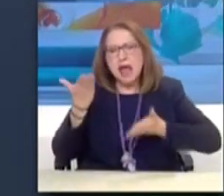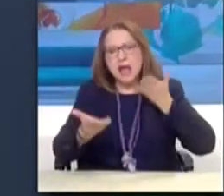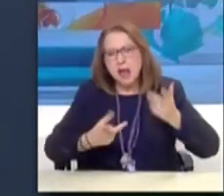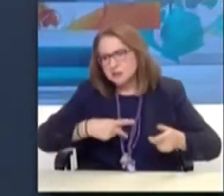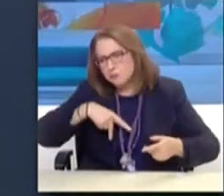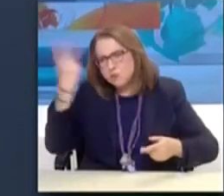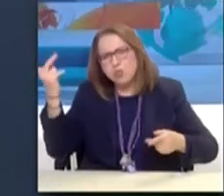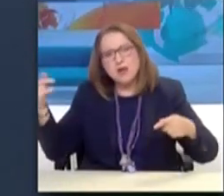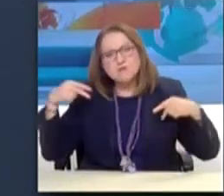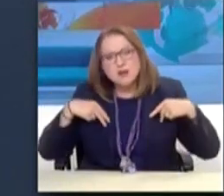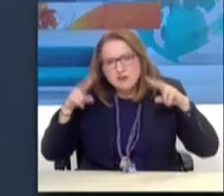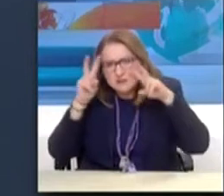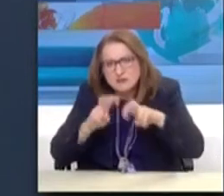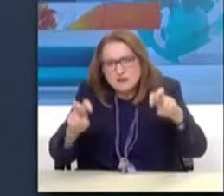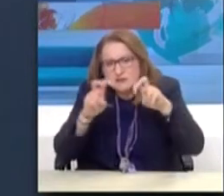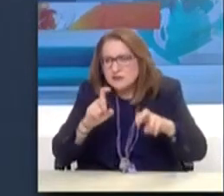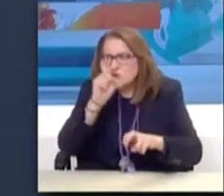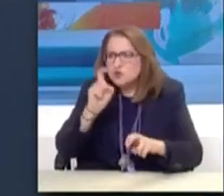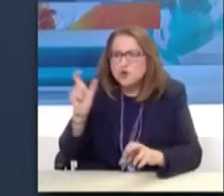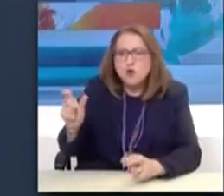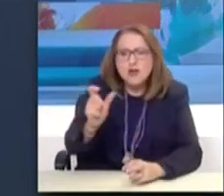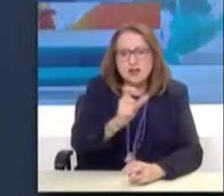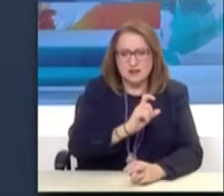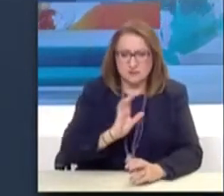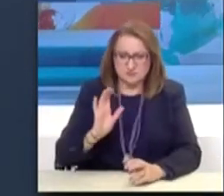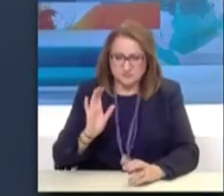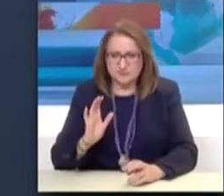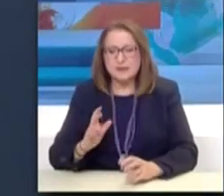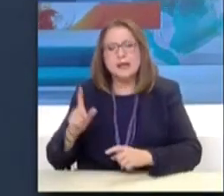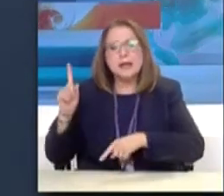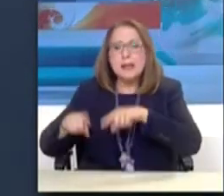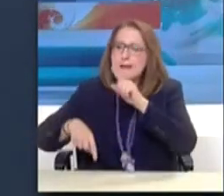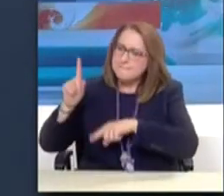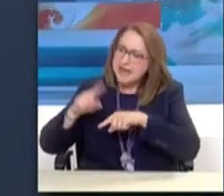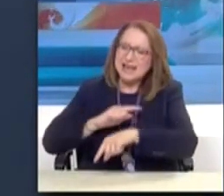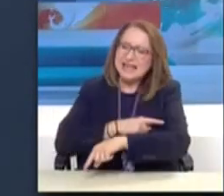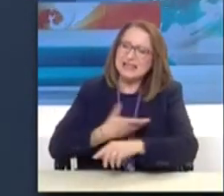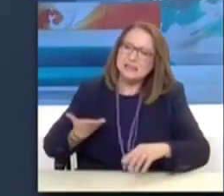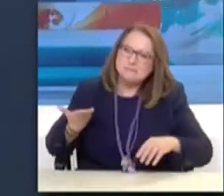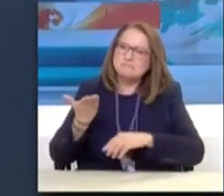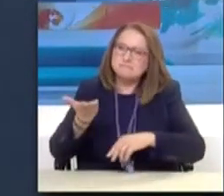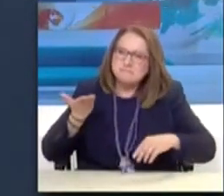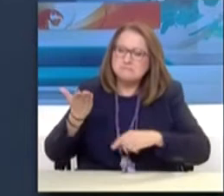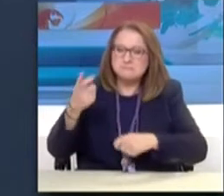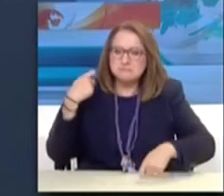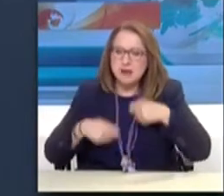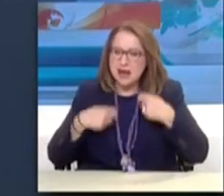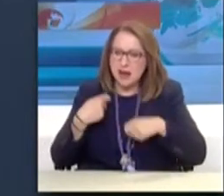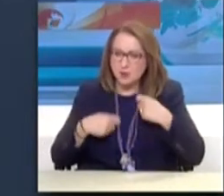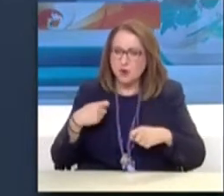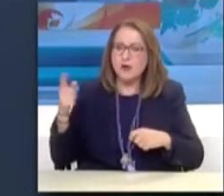να πιστεύουμε πως ασκούν καλόπιστη κριτική, είναι πως η κύριη στόχη του εργαστηριακού ελέγχου που γίνεται στη χώρα μας αυτή τη